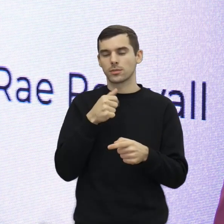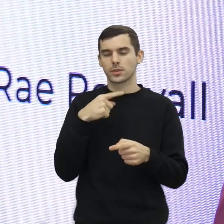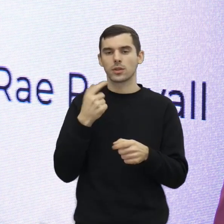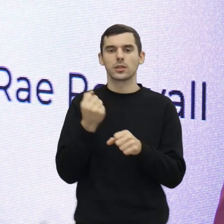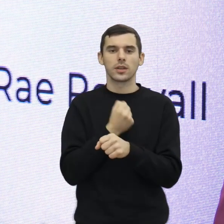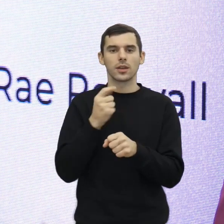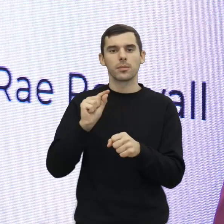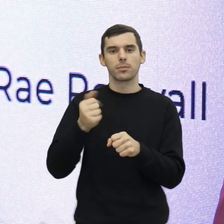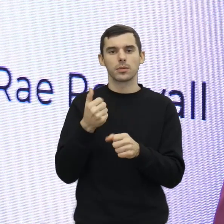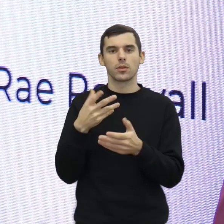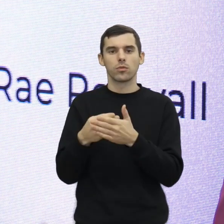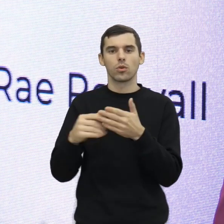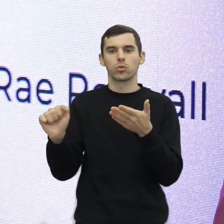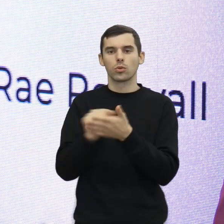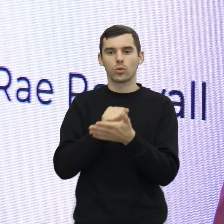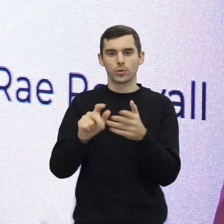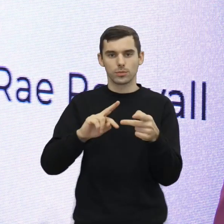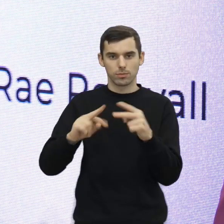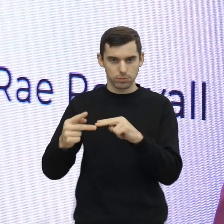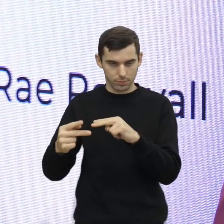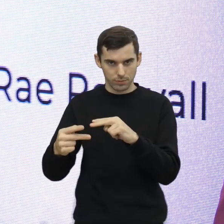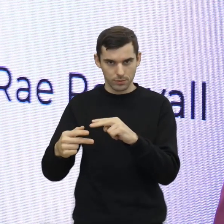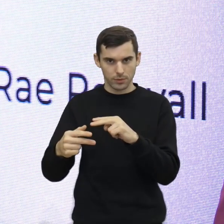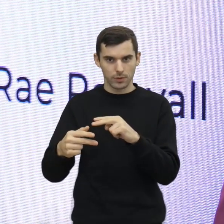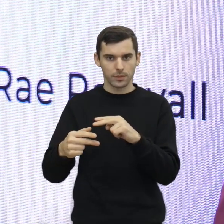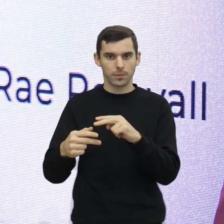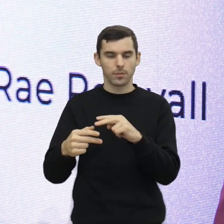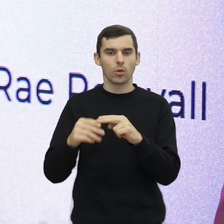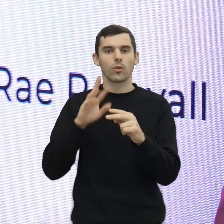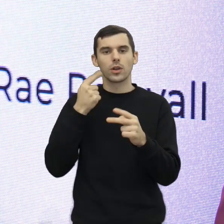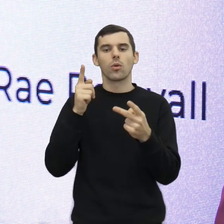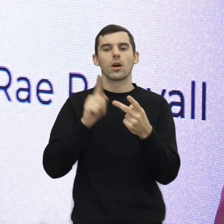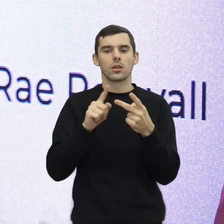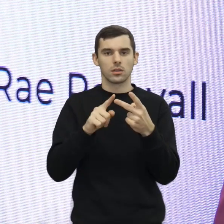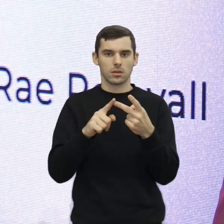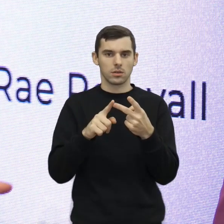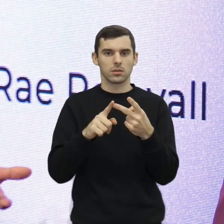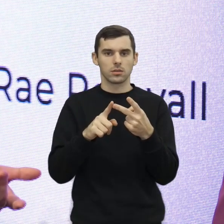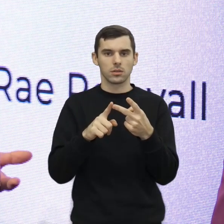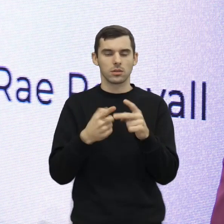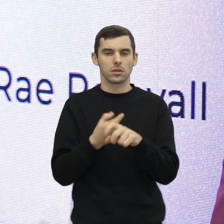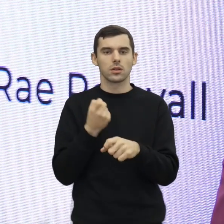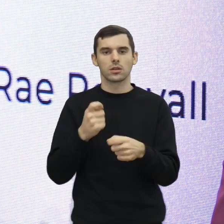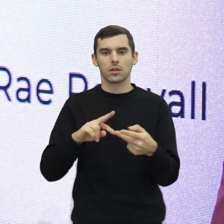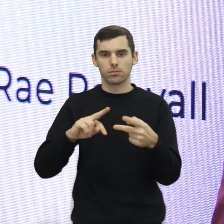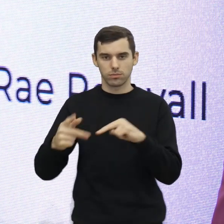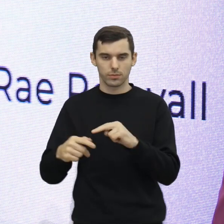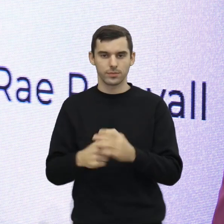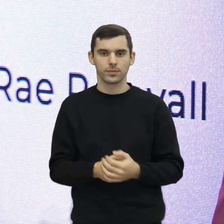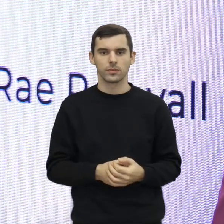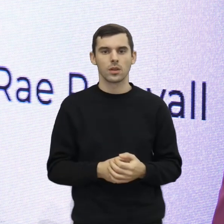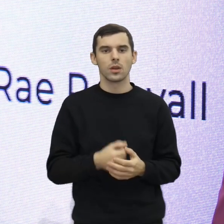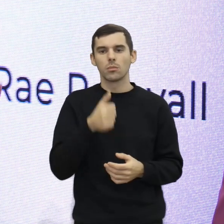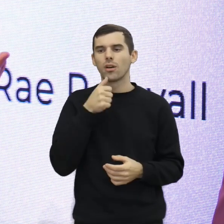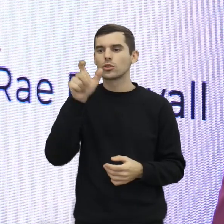tada, pasikeiti dokumentus vieną kartą, kad galėtum po to antrą kartą pasikeisti. Tai irgi kaip gyventi žmogui, kad neturi